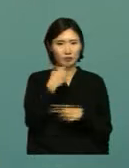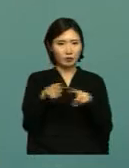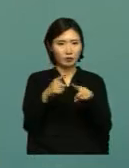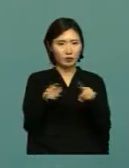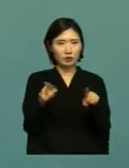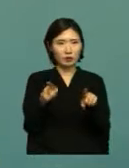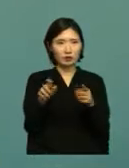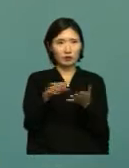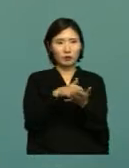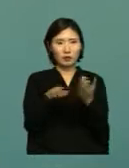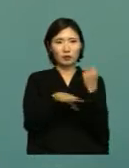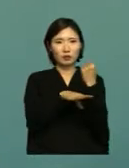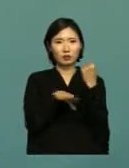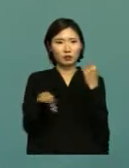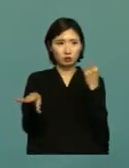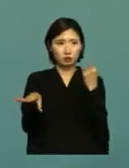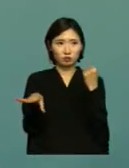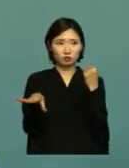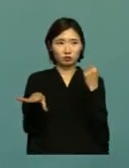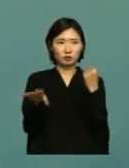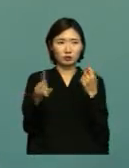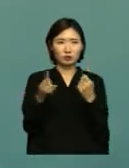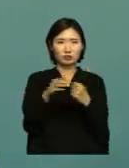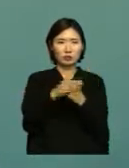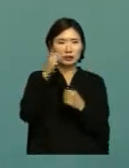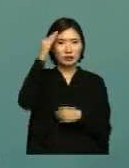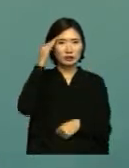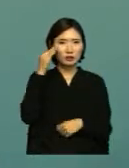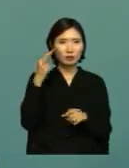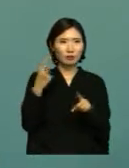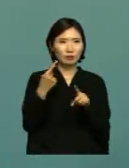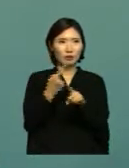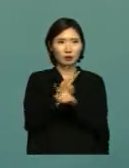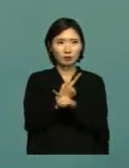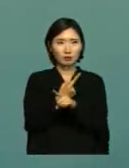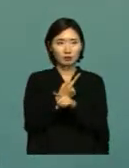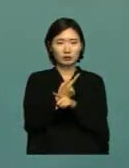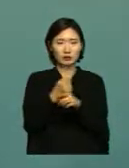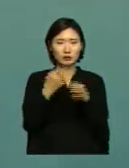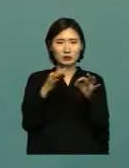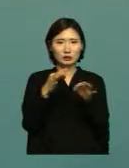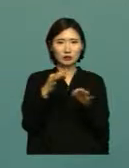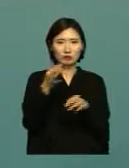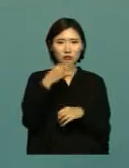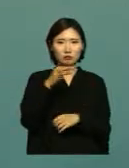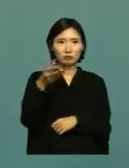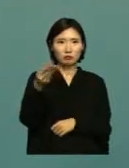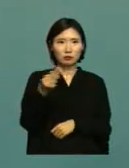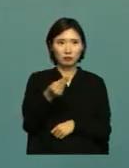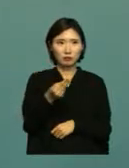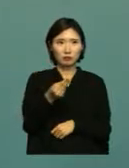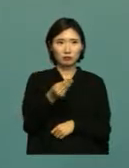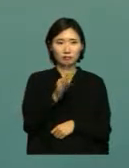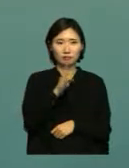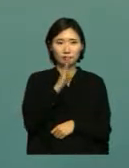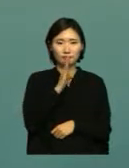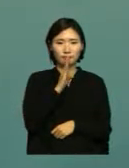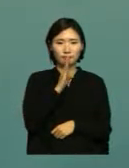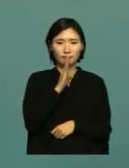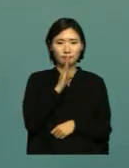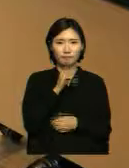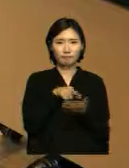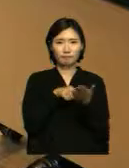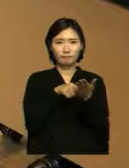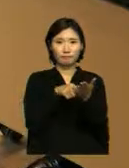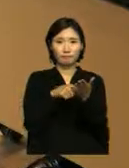재평가하고 회계 기준을 우리 발언해가지고 흑자로 보이게 해서 은행 대출을 받았다는 것도 시정할 수 있는 길을 제시를 할